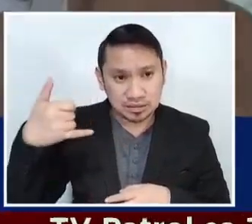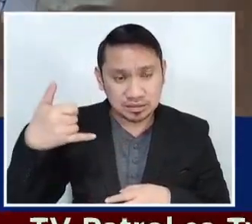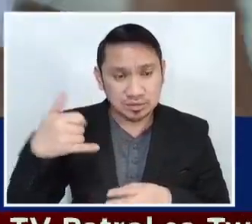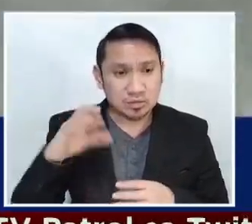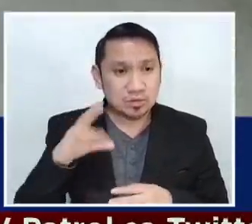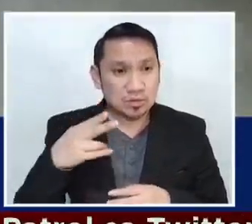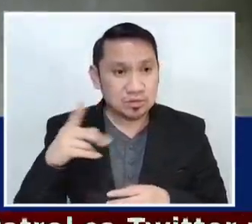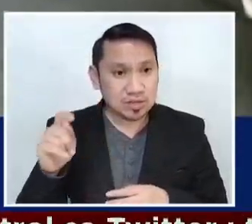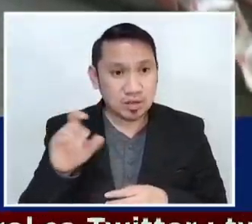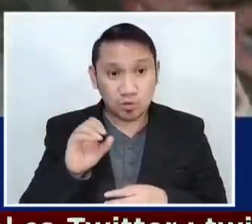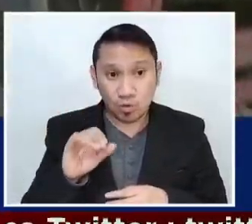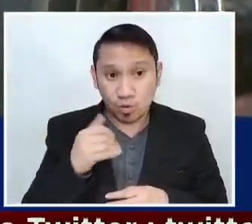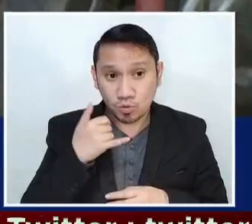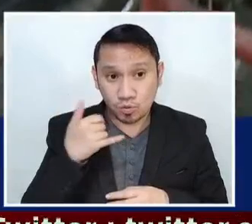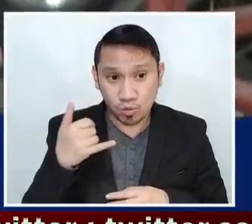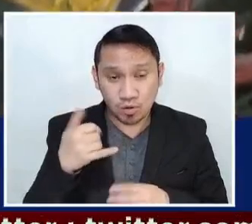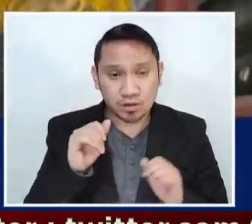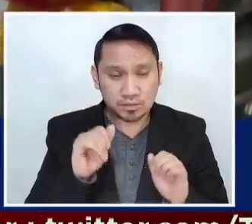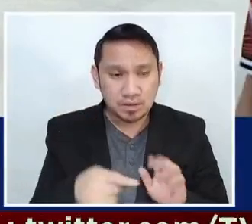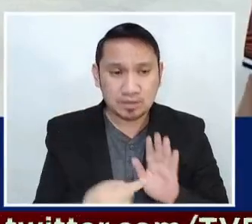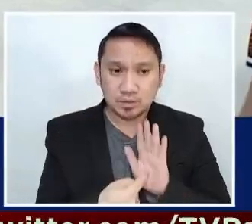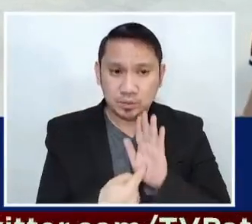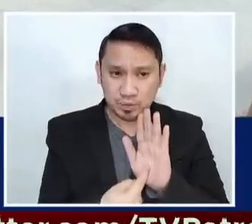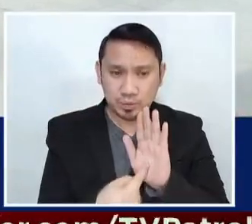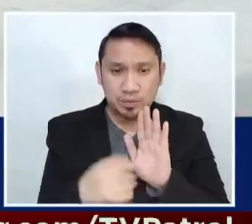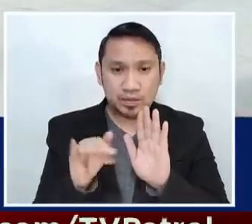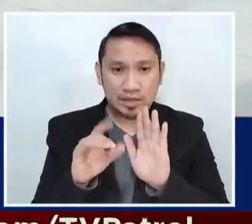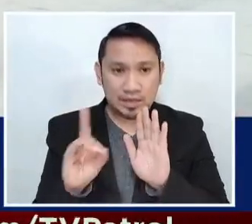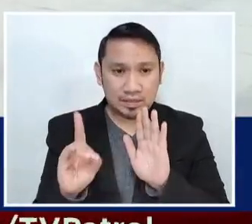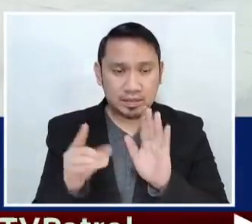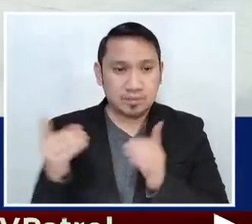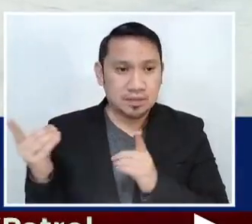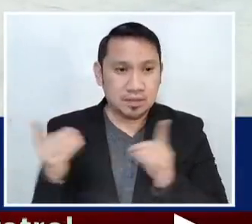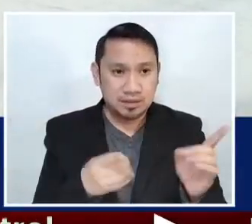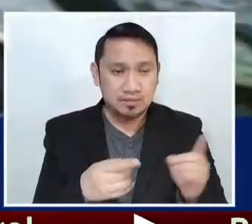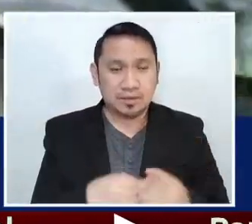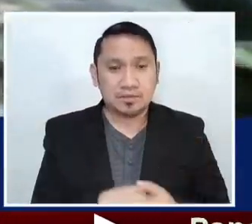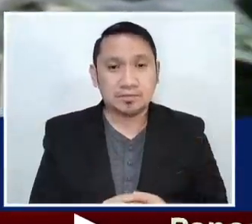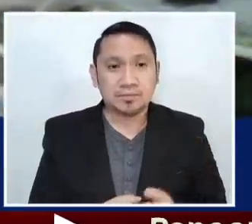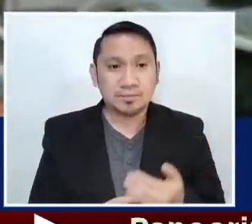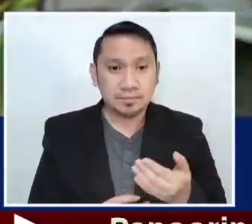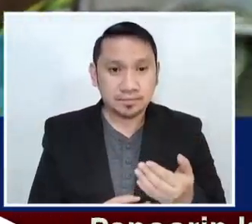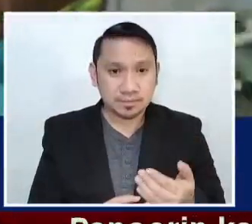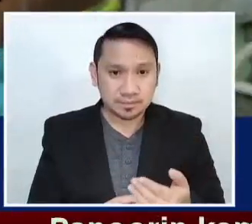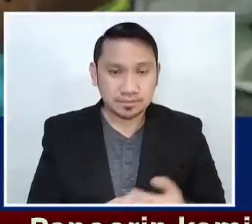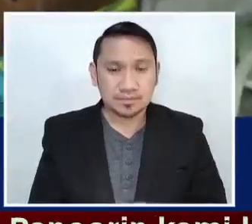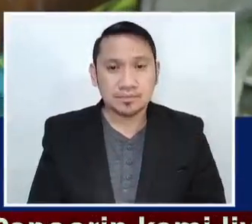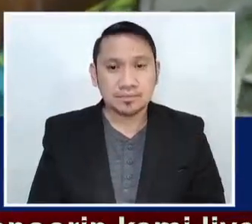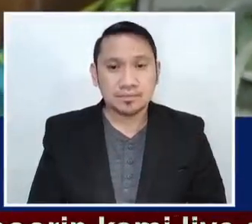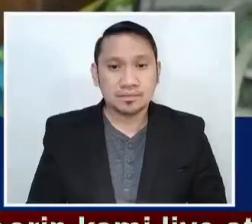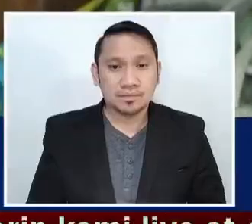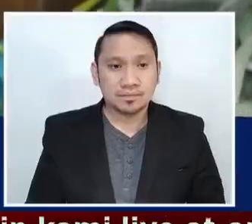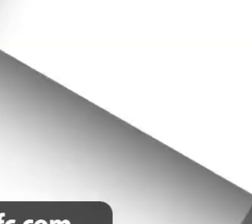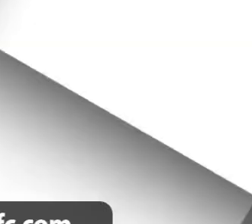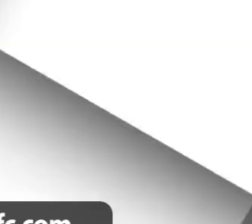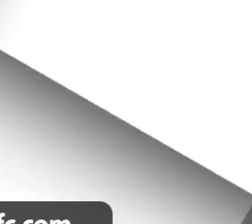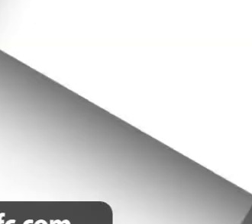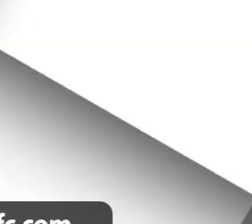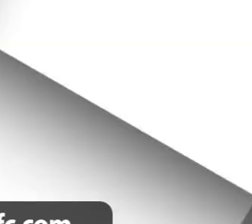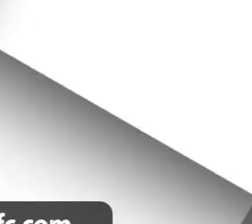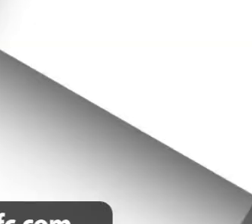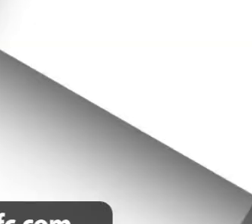o tawag at ipapakita na lang ang ID sa delivery. Wen Acos, ABS-CBN News.